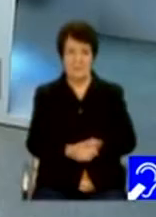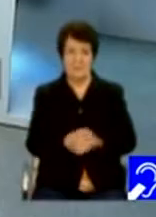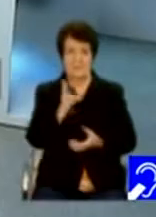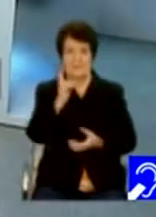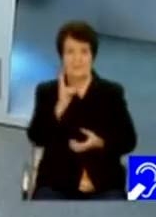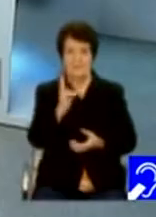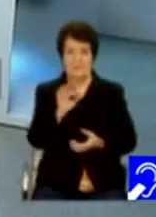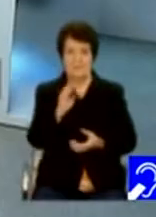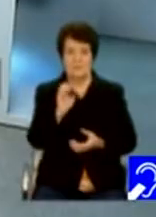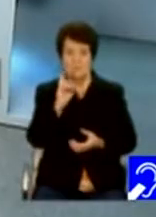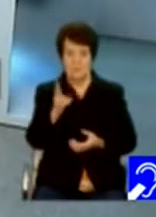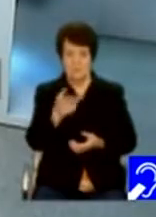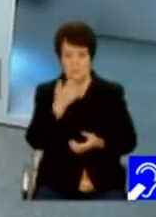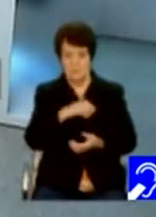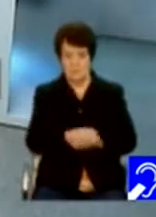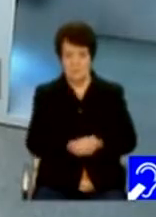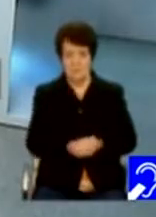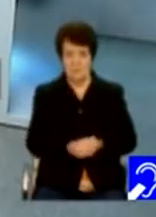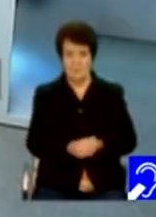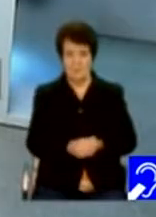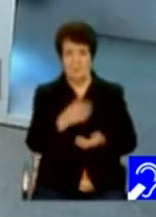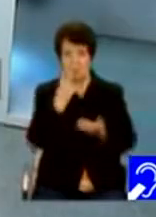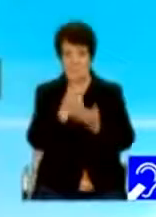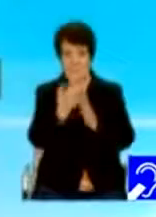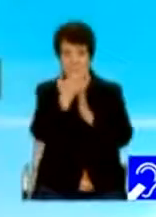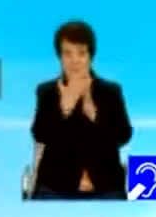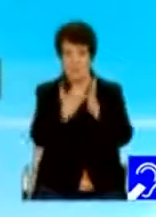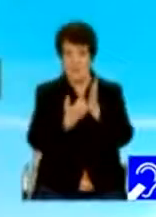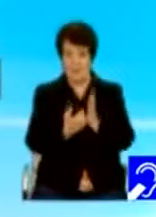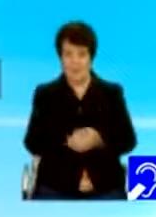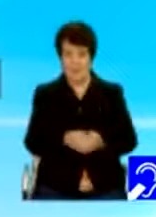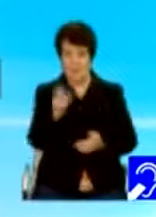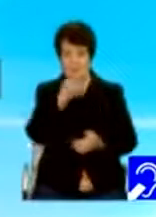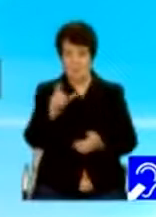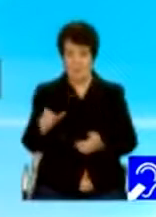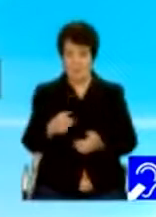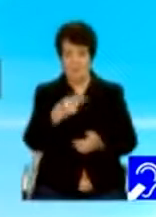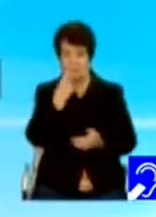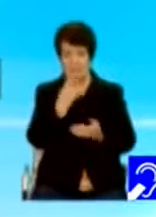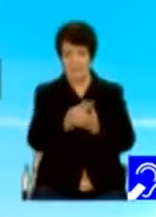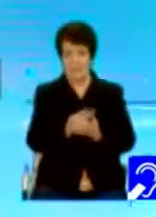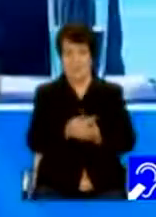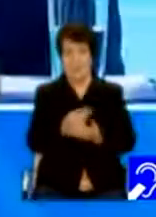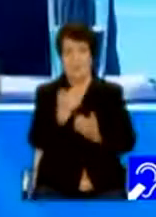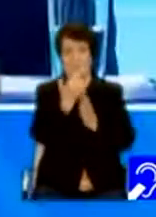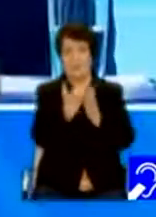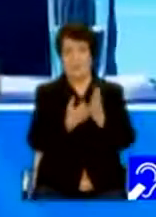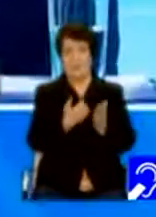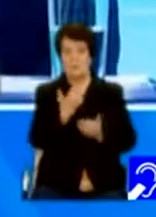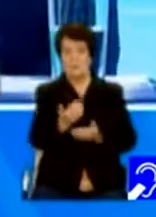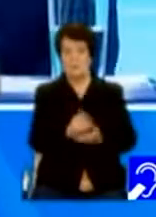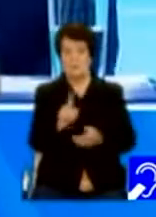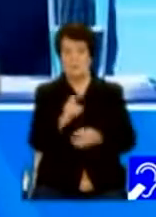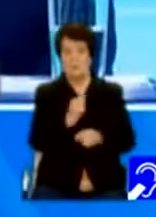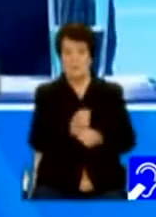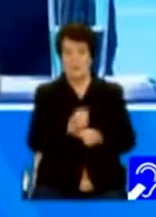Costiuc, stați așa, domnul Costiuc, prezentați un program să cunoască cetățenii despre programul dumneavoastră. Ce o să faceți